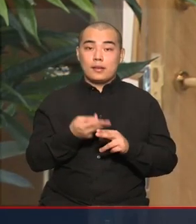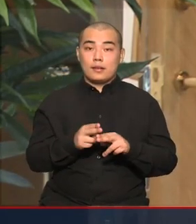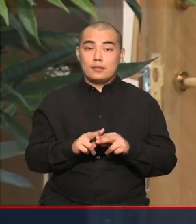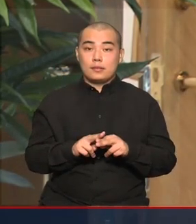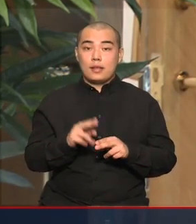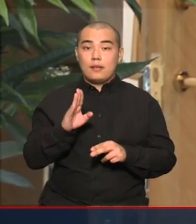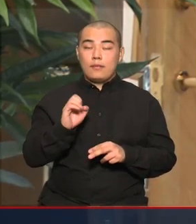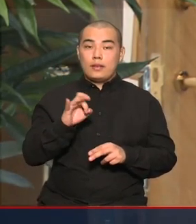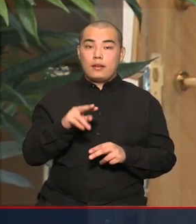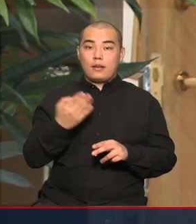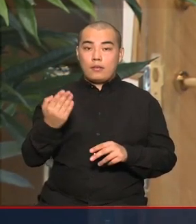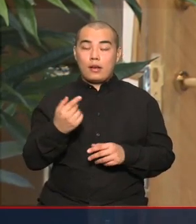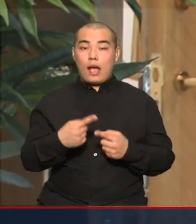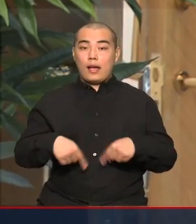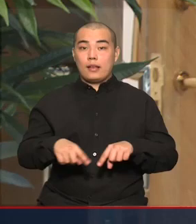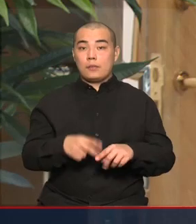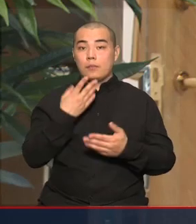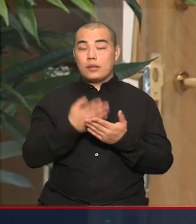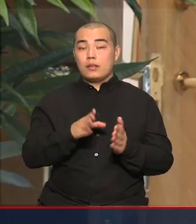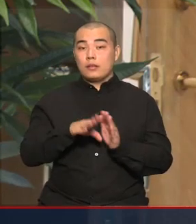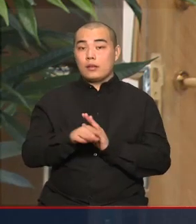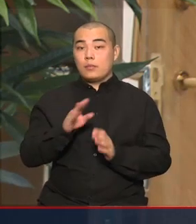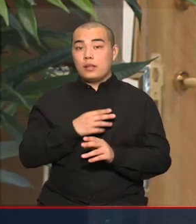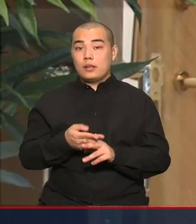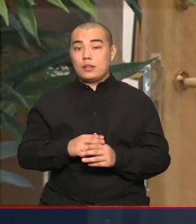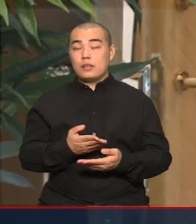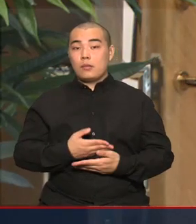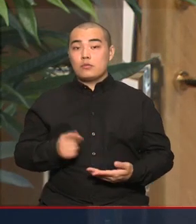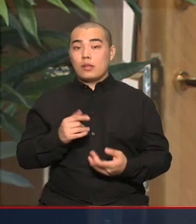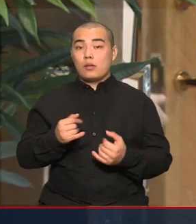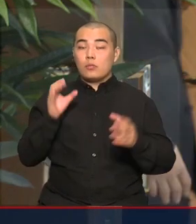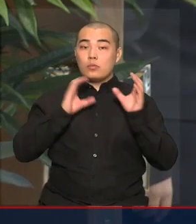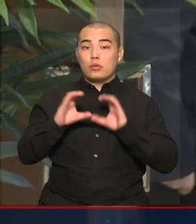QA агенттігінің аккредитациясының өтті. Бұл дегеніміз енді біздің